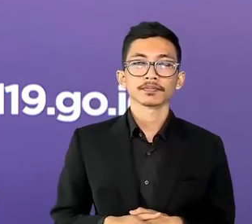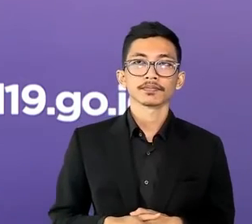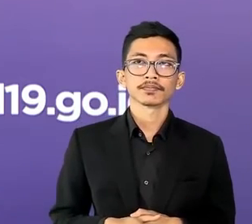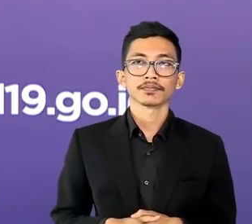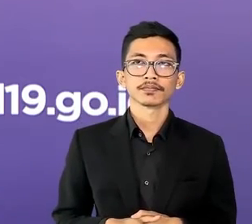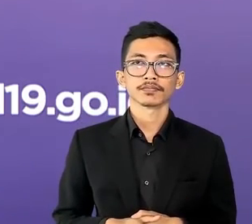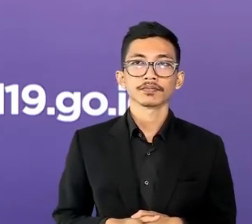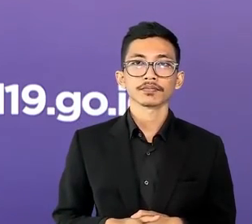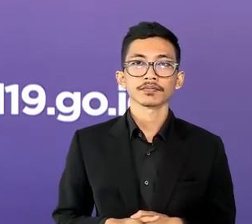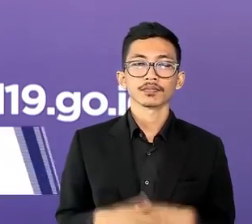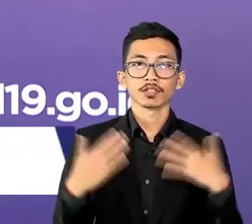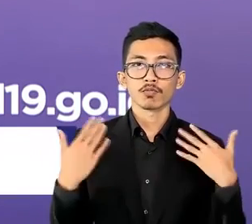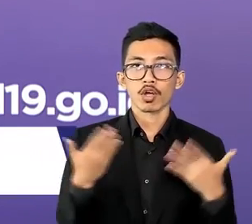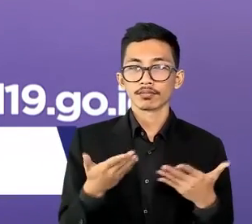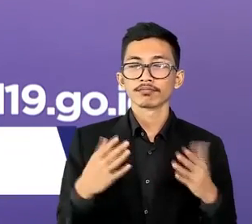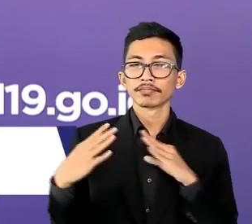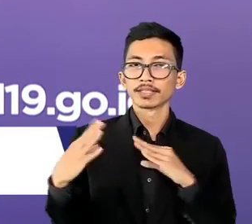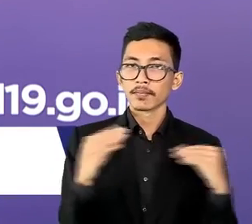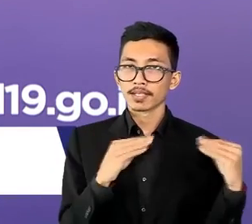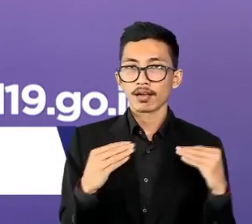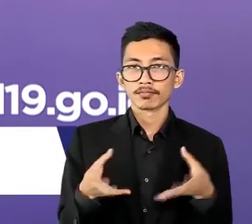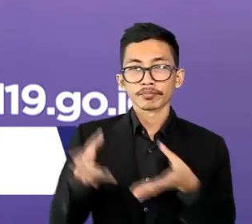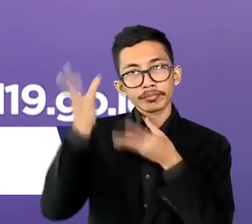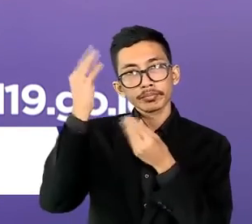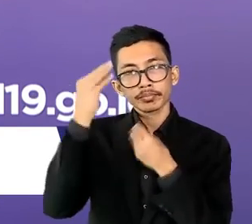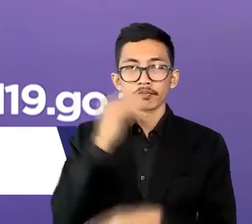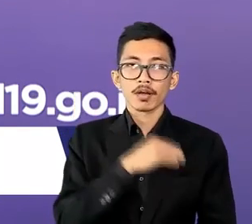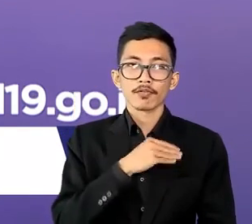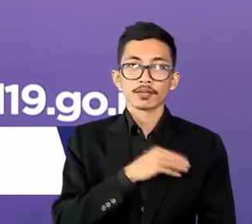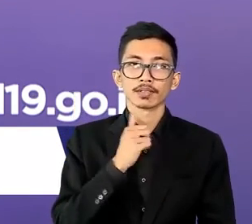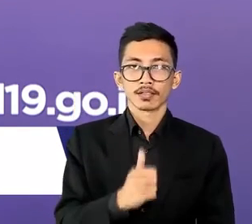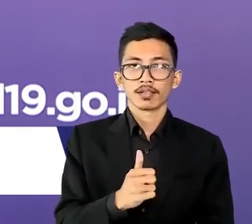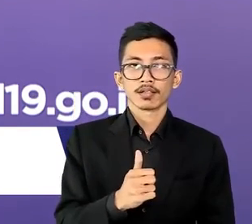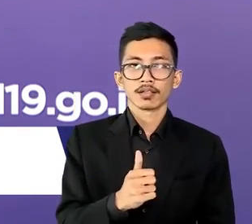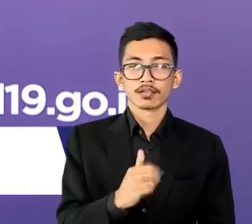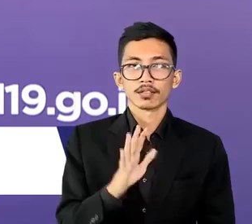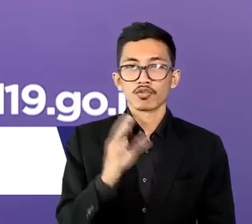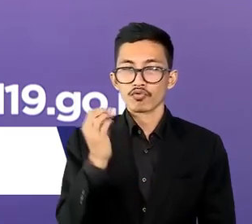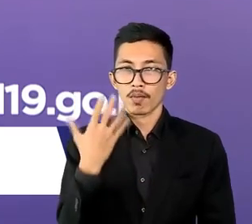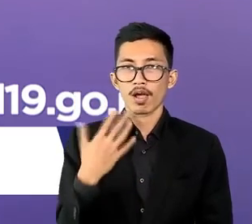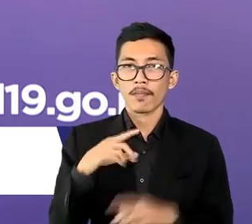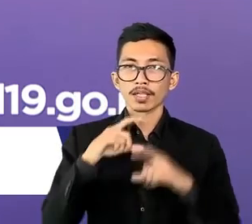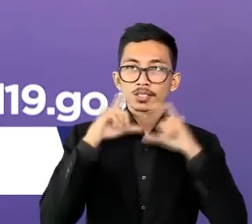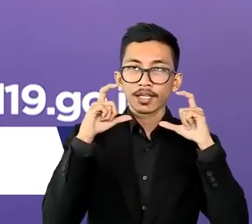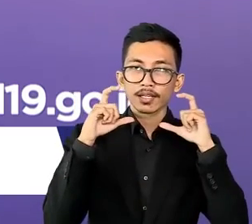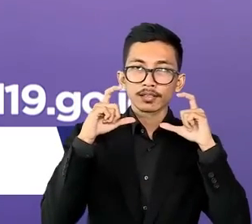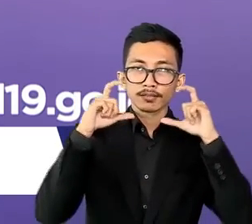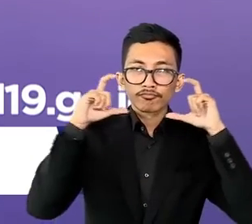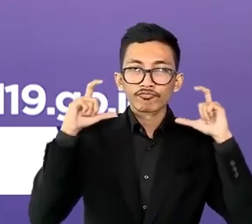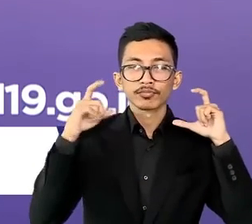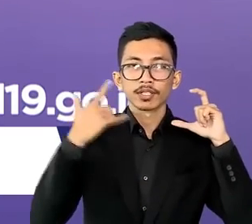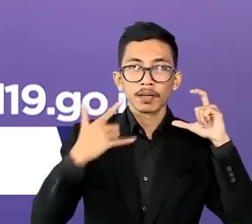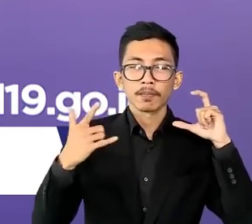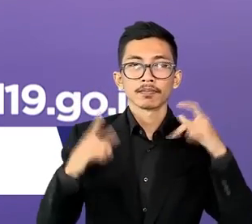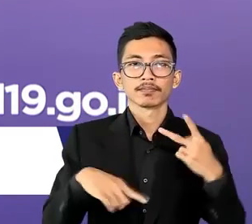di penghujung acara. Semoga bincang-bincang hari ini bermanfaat untuk kita semua. Serta jangan lupa untuk selalu yang pertama memakai masker dengan benar,